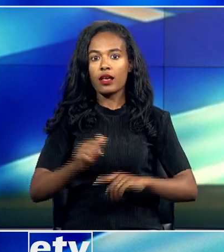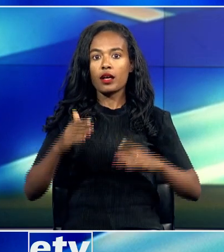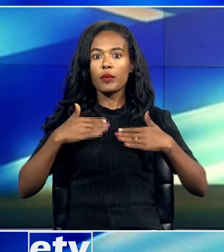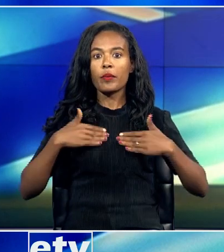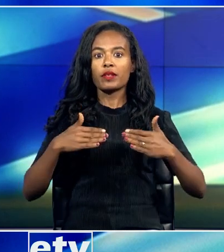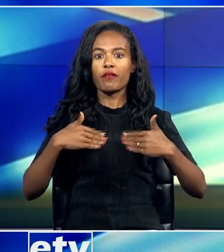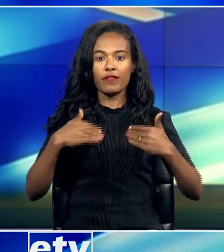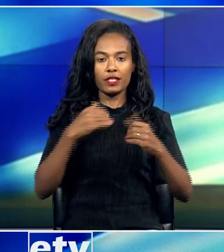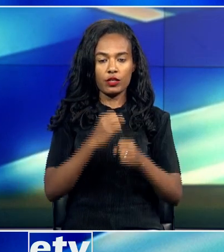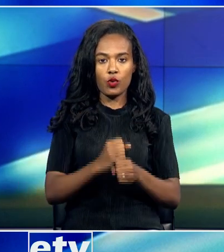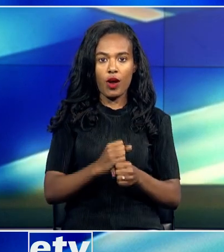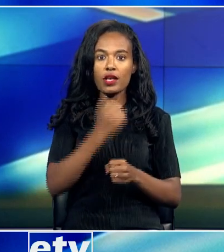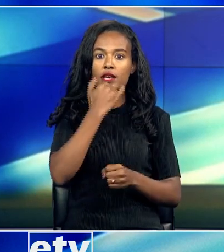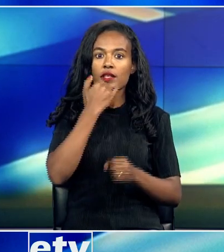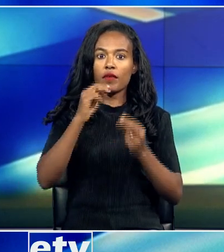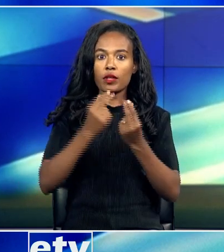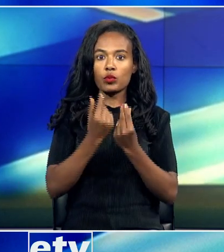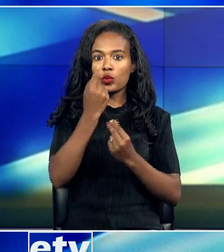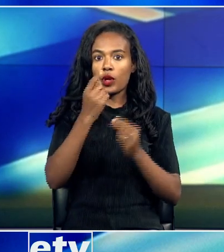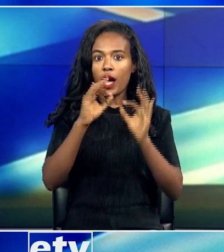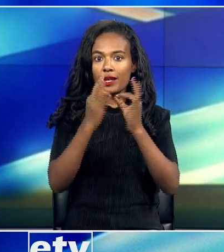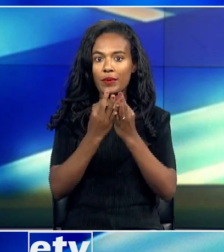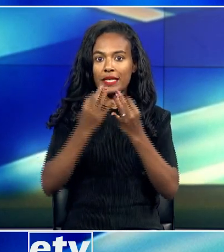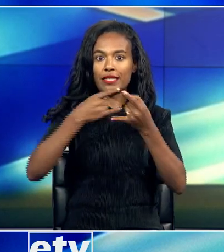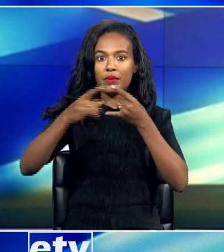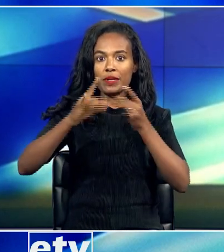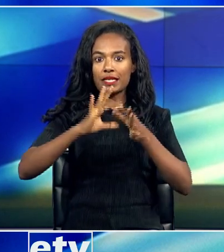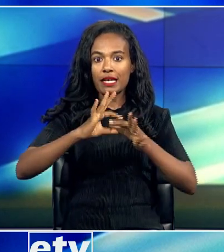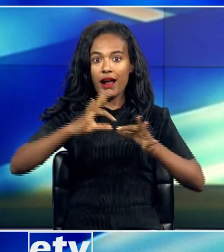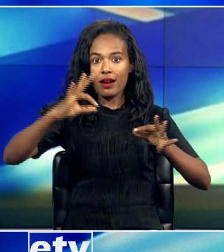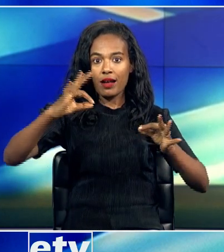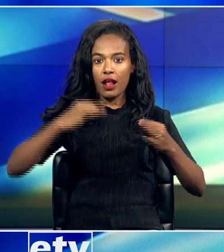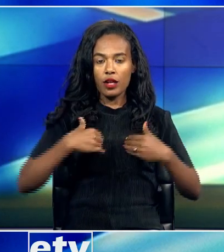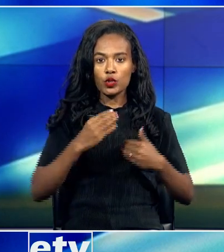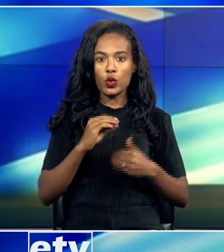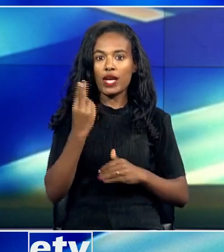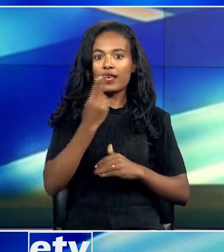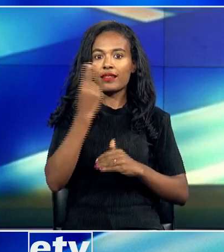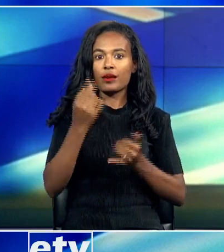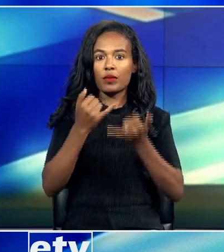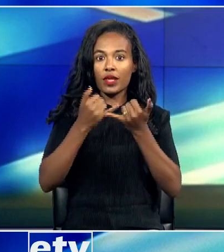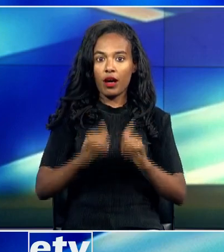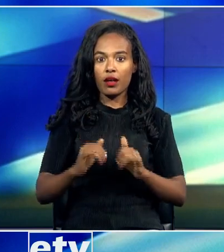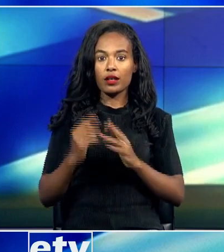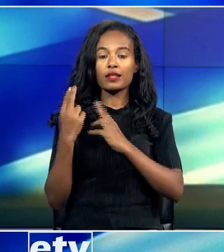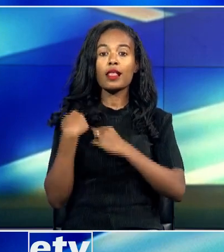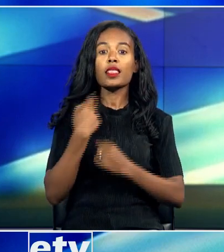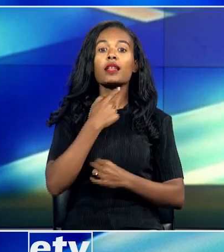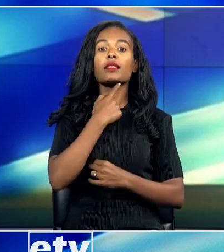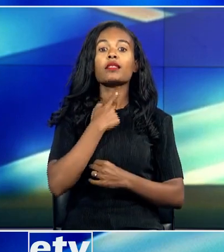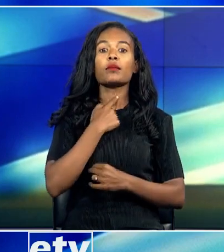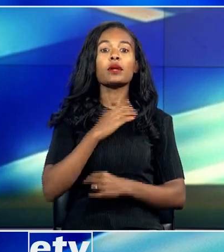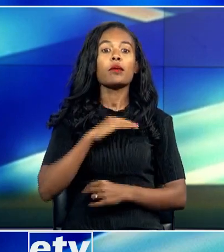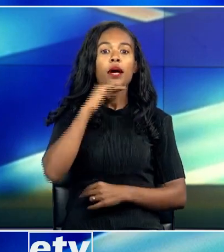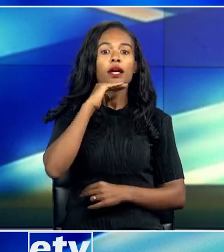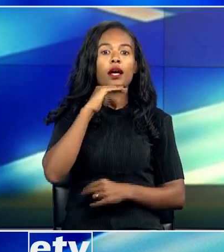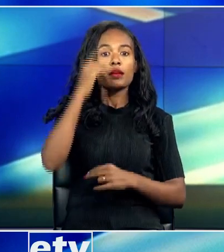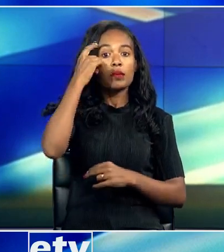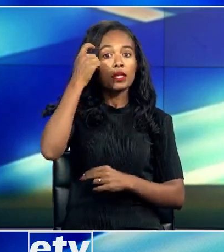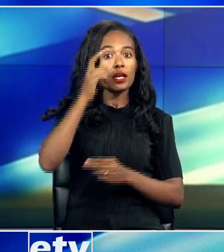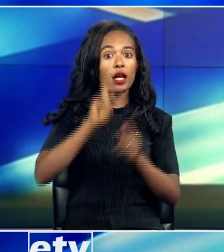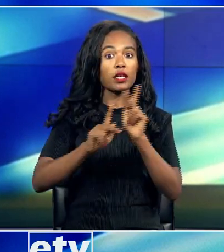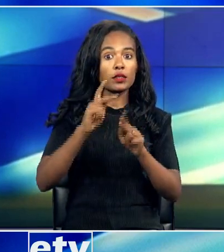ይዘዋል። የጥፋት ቡድኑ የአንድ ቤተሰብ የዘር ሀረግ ያላቸውንና የጥቅም ተጋሪዎቻቸውን የስልጣን ጥምን ለማርካት በትግራይ ህዝብ